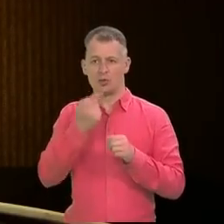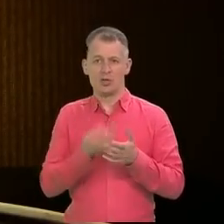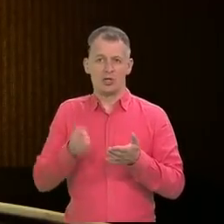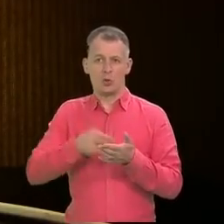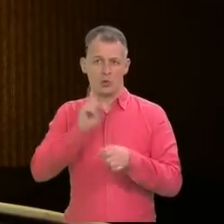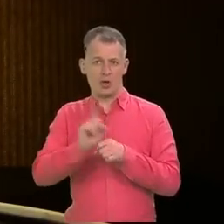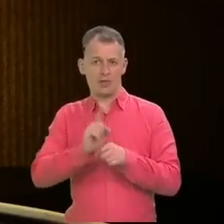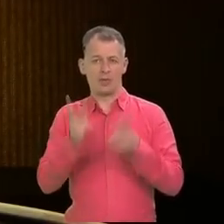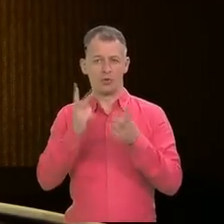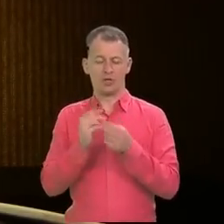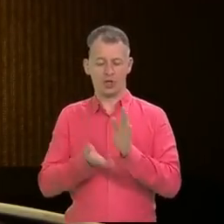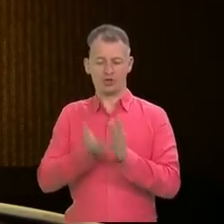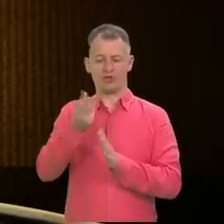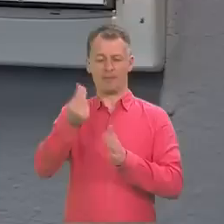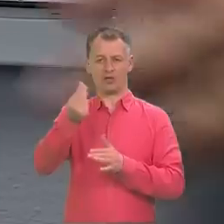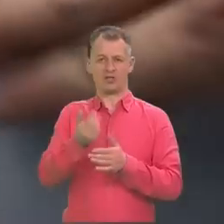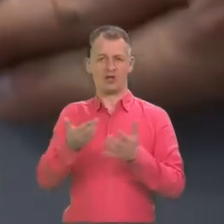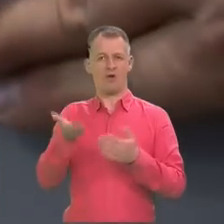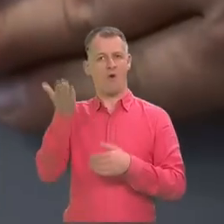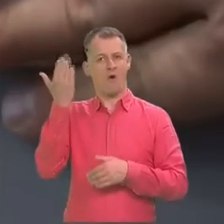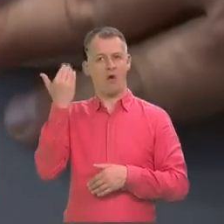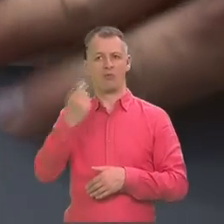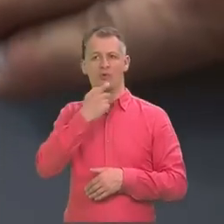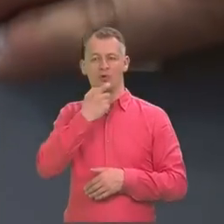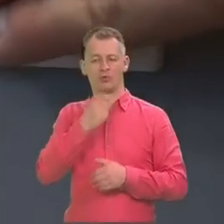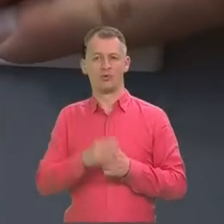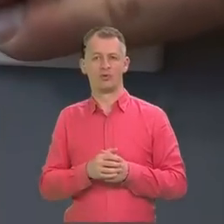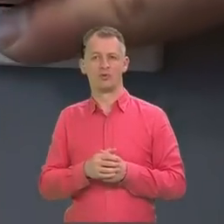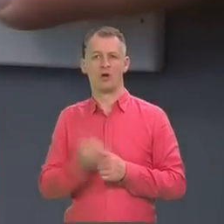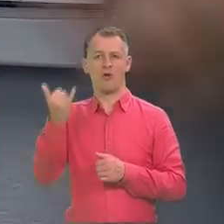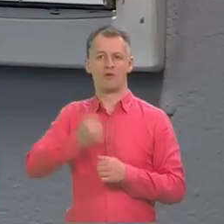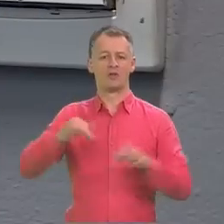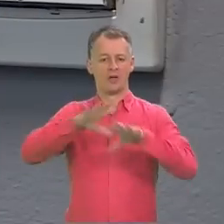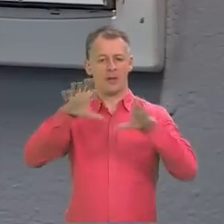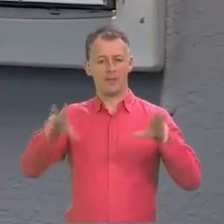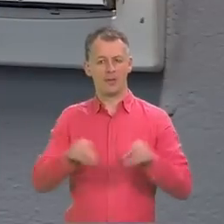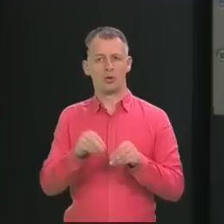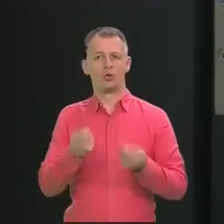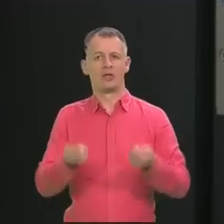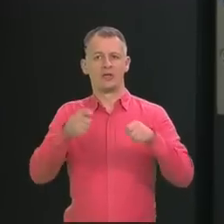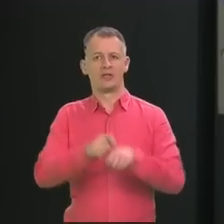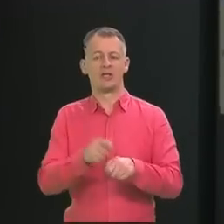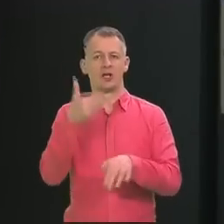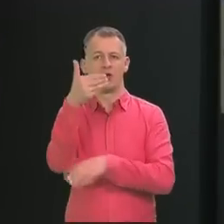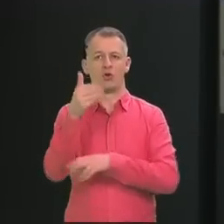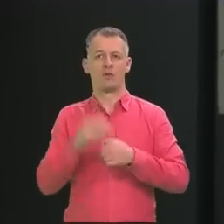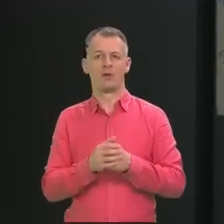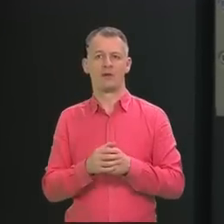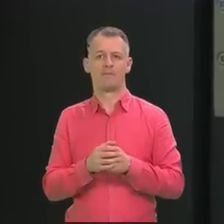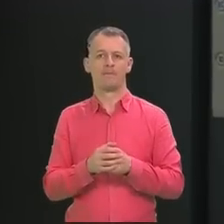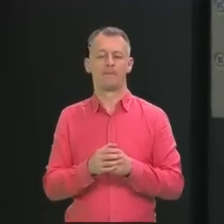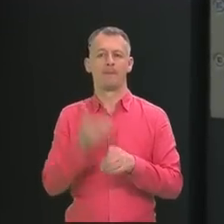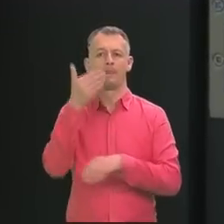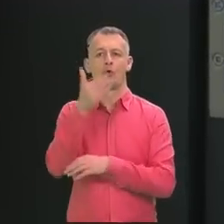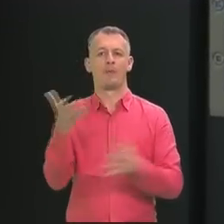important. Creșterile de preț care au fost anul trecut au venit la pachet cu închiderea unor companii. Companiile